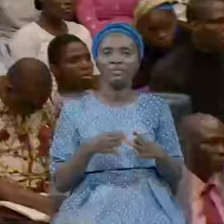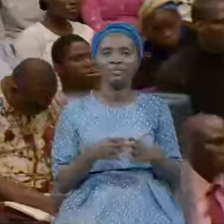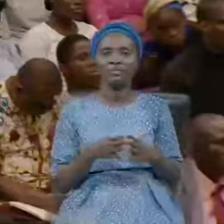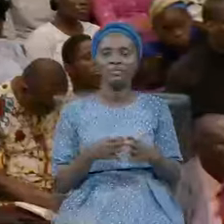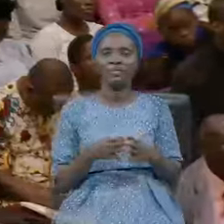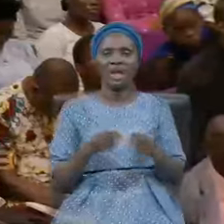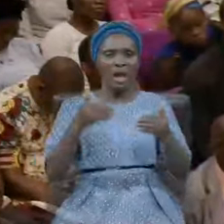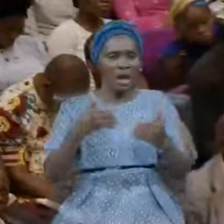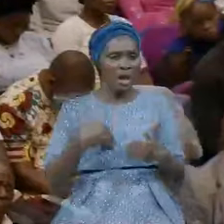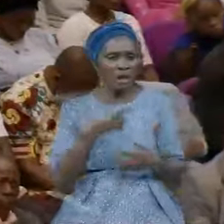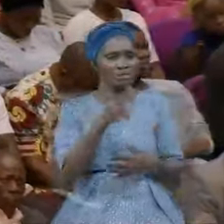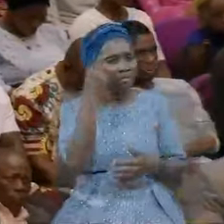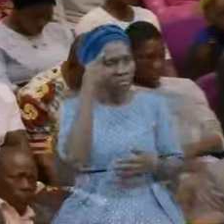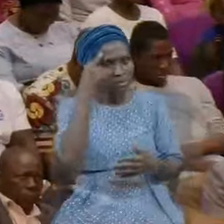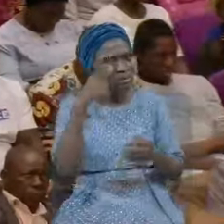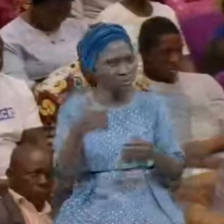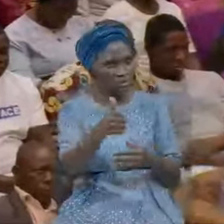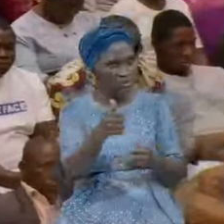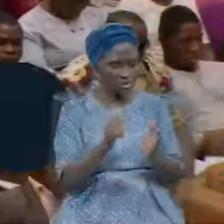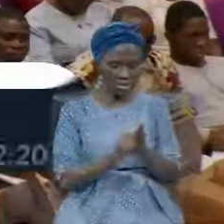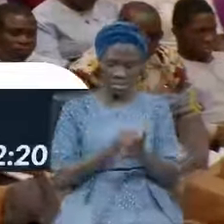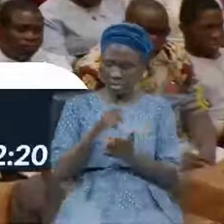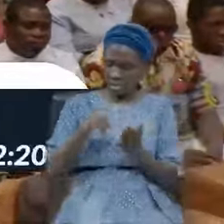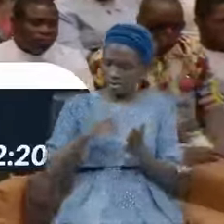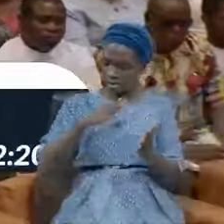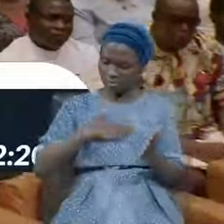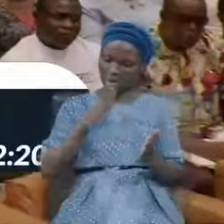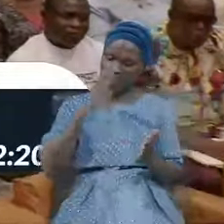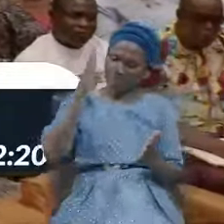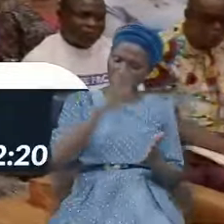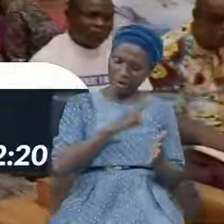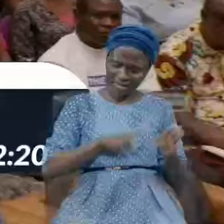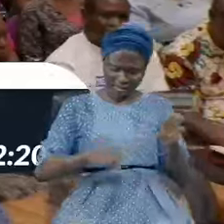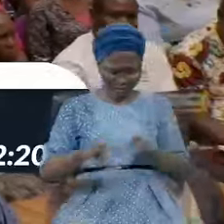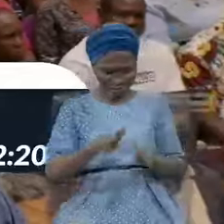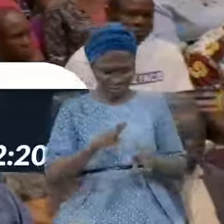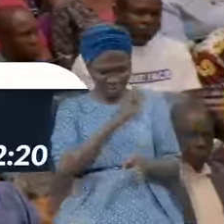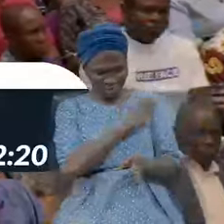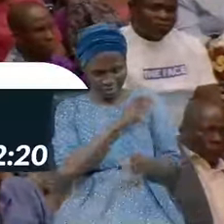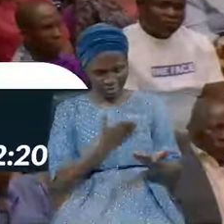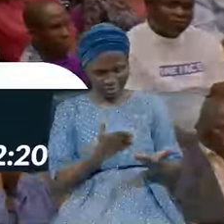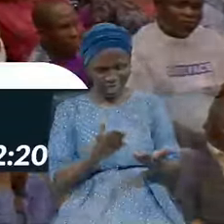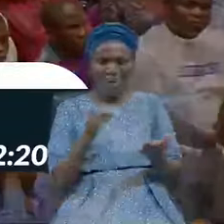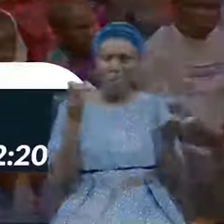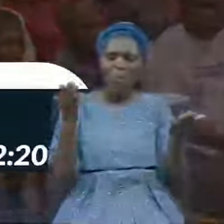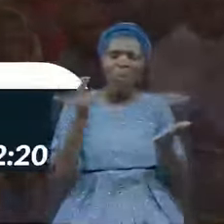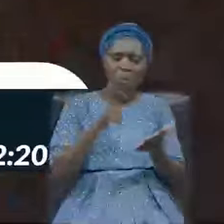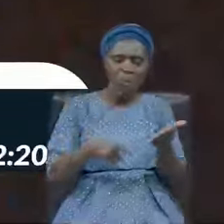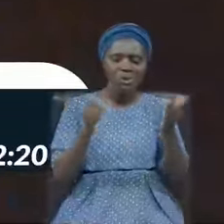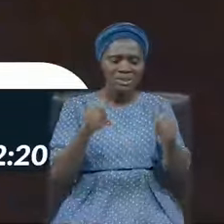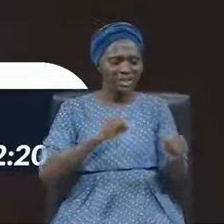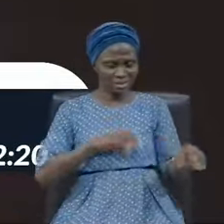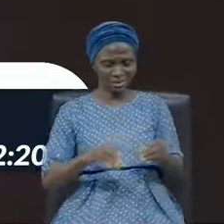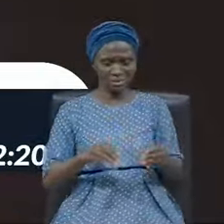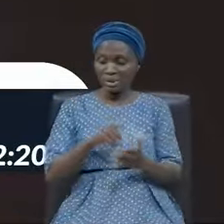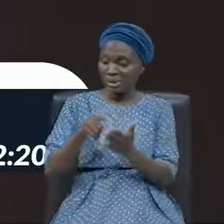que ce mauvais comportement, habitude que j'ai là, qu'est-ce que je peux faire? Voici mon style de vie